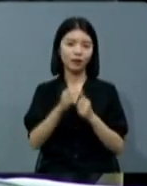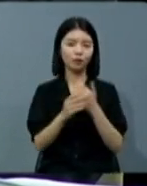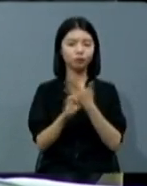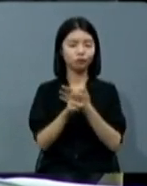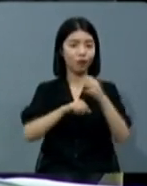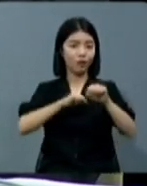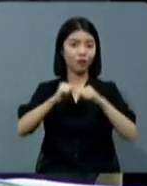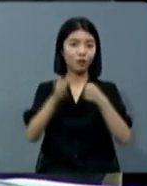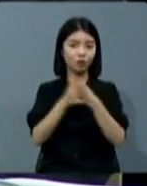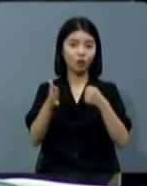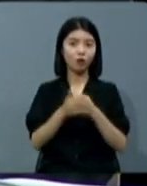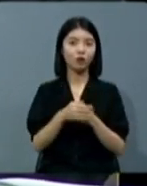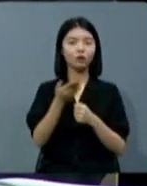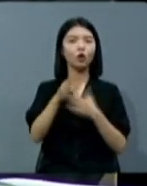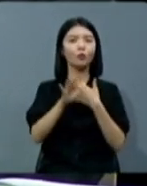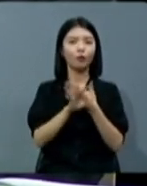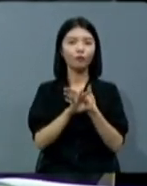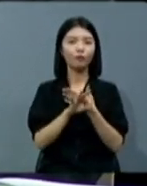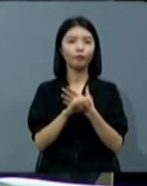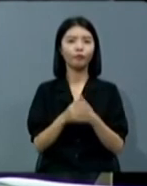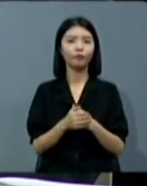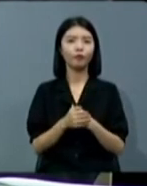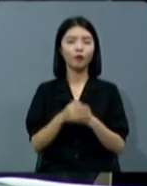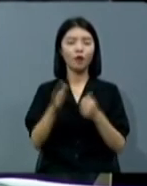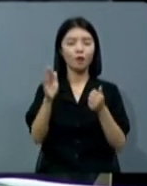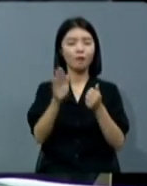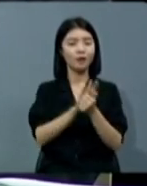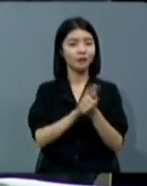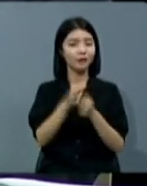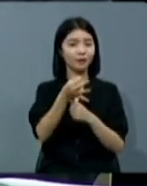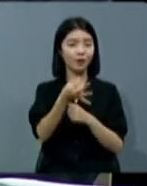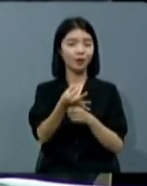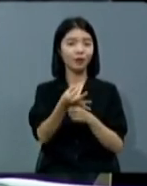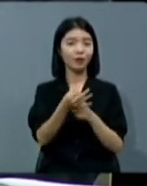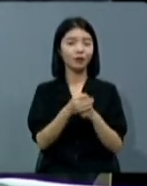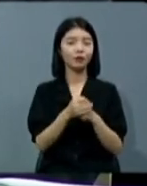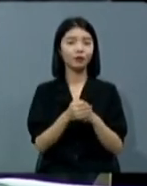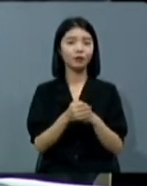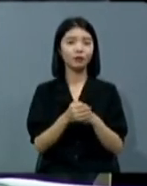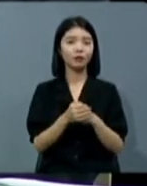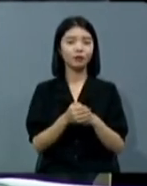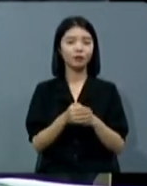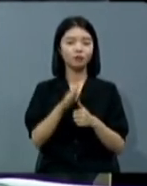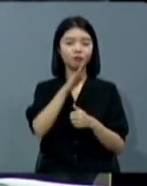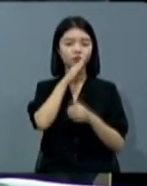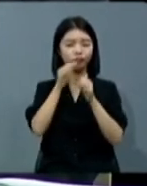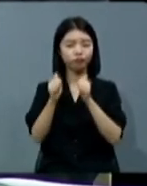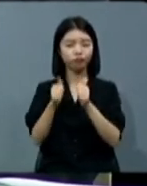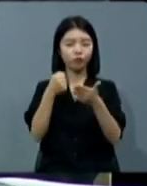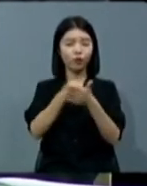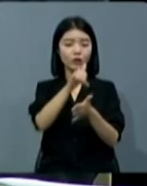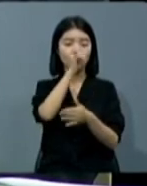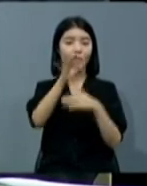행위니까 국가가. 그러면 배상 금액은 그거는 만약 법원 판결이 있었다면